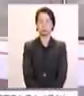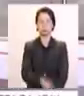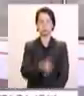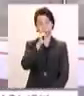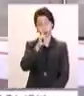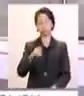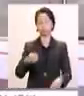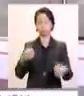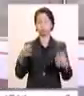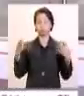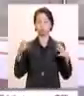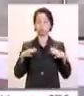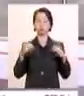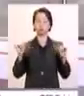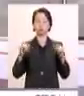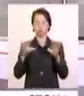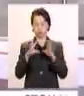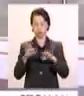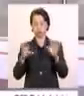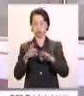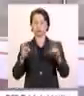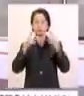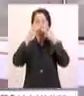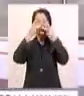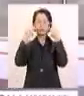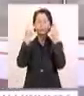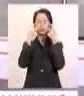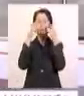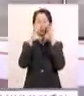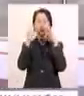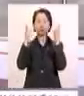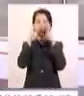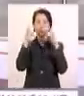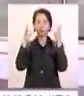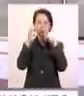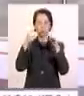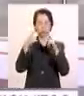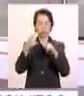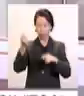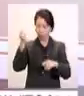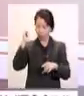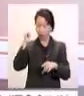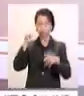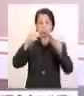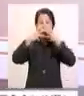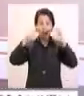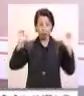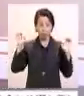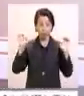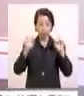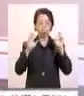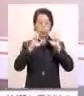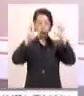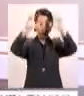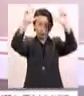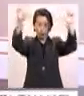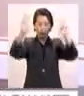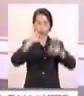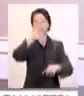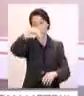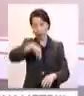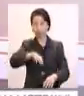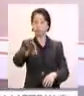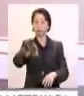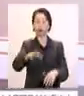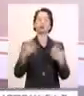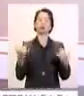Memang santailah Farah sebab ceritanya tentang kucing. Kucing pula. Dari tadi apa? Mula harimau, naga, hari tu gajah pun